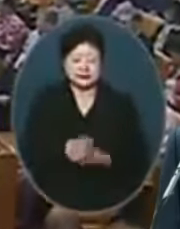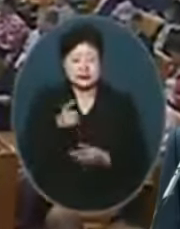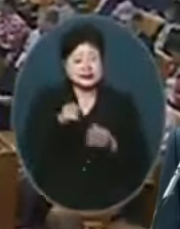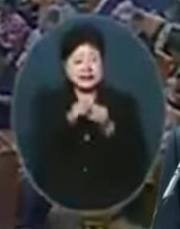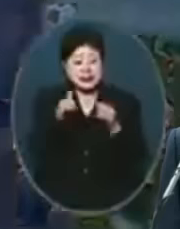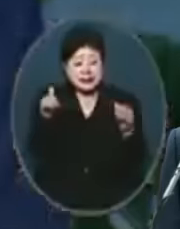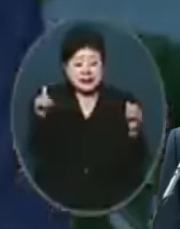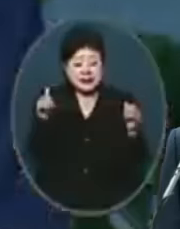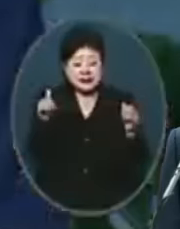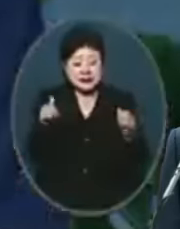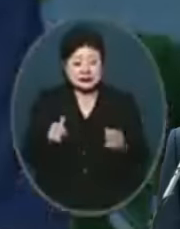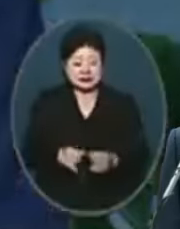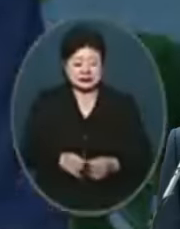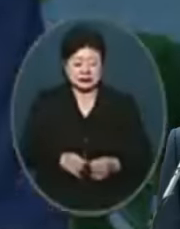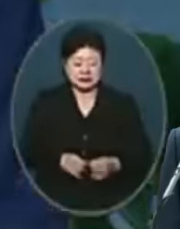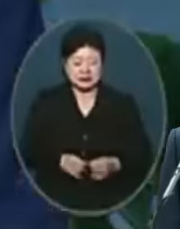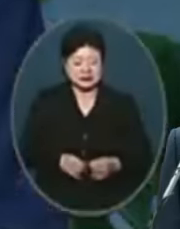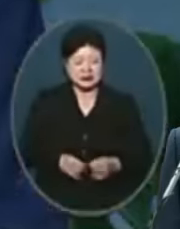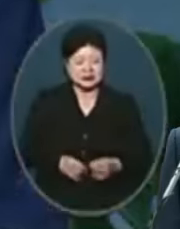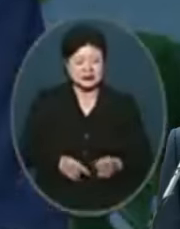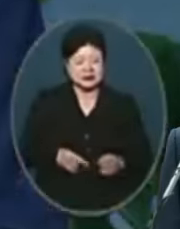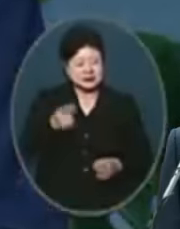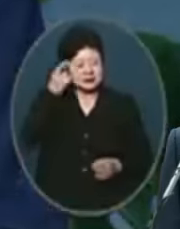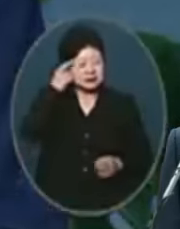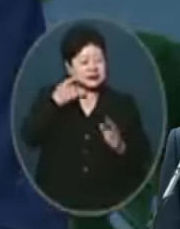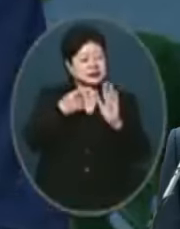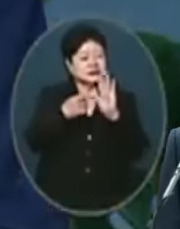그들의 부정적인 보고를 듣고